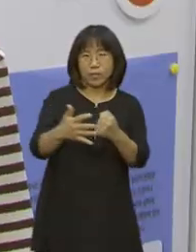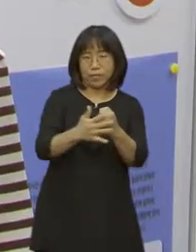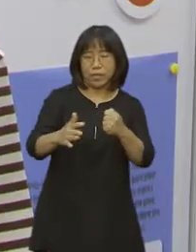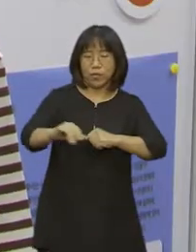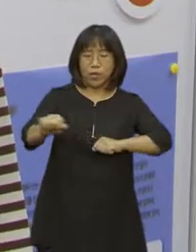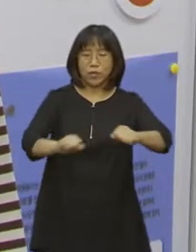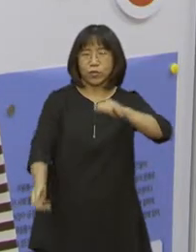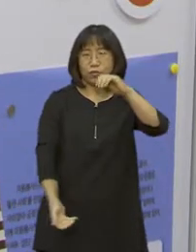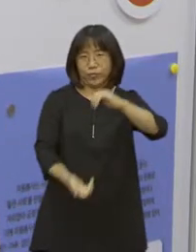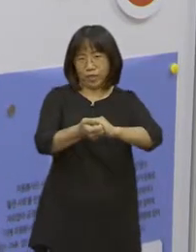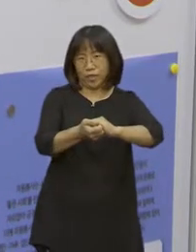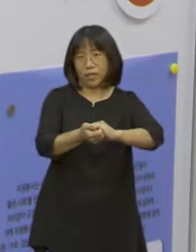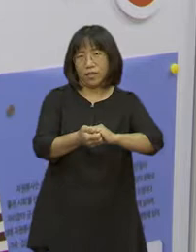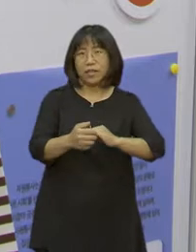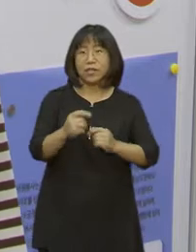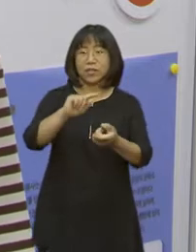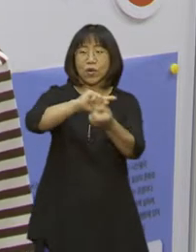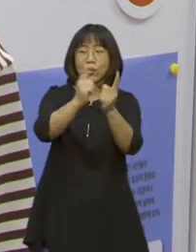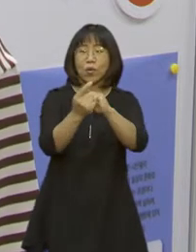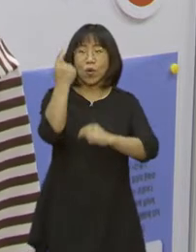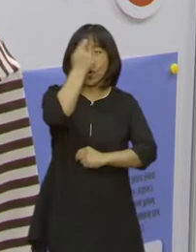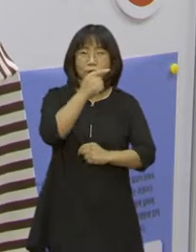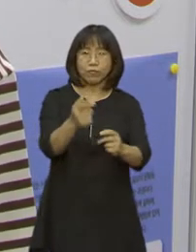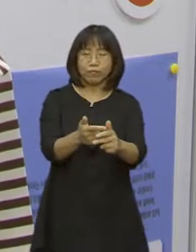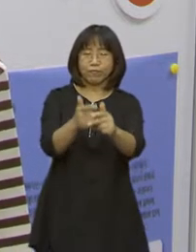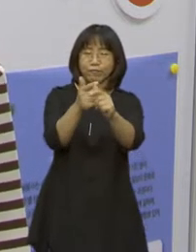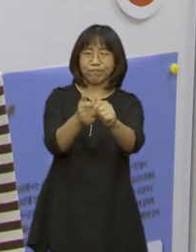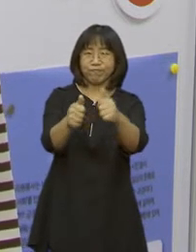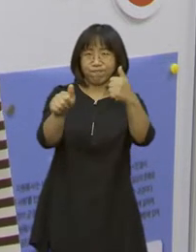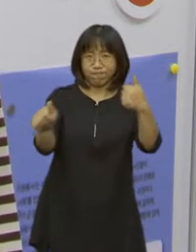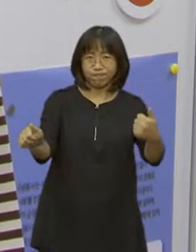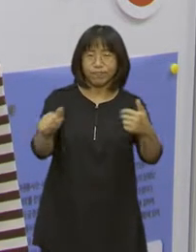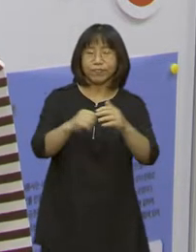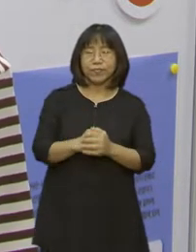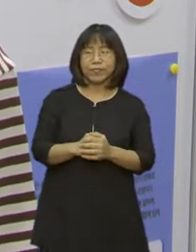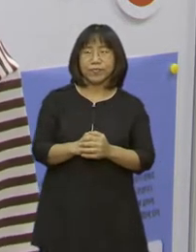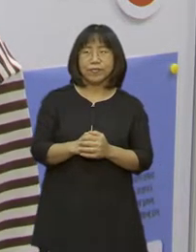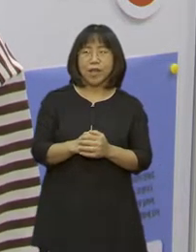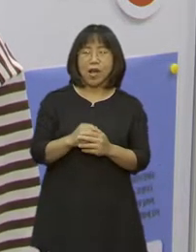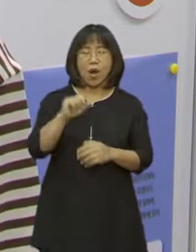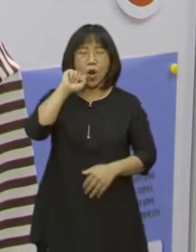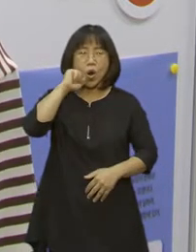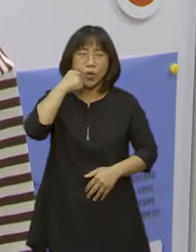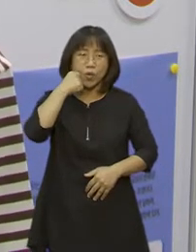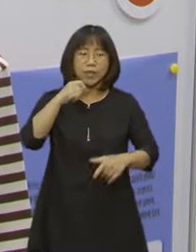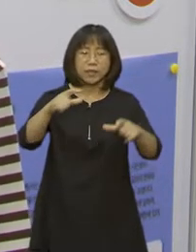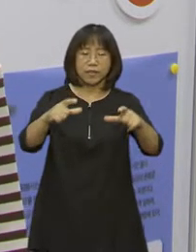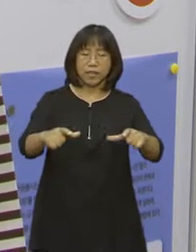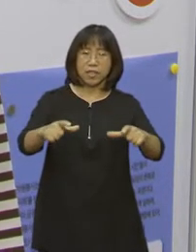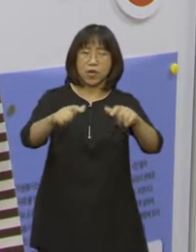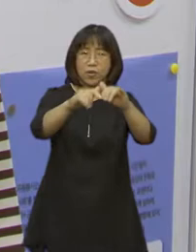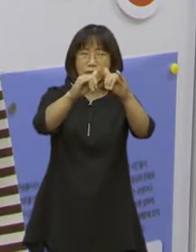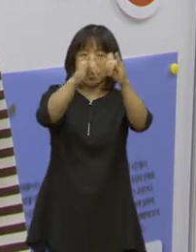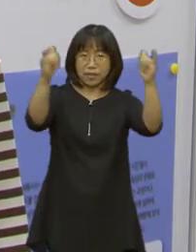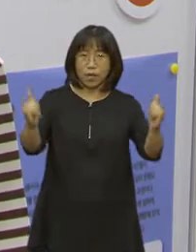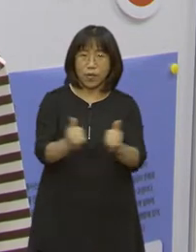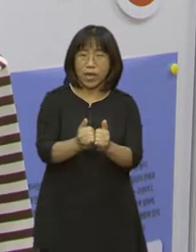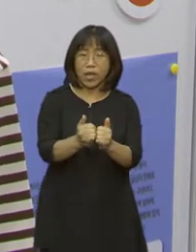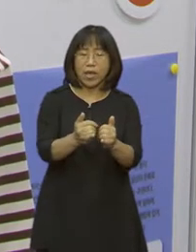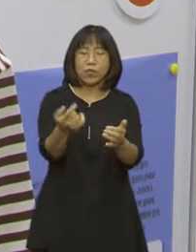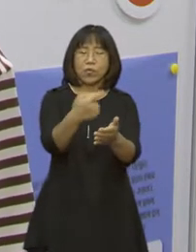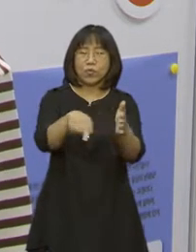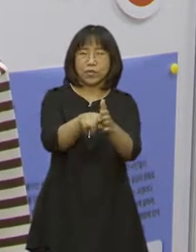코로나19로 활동에 제한이 있는 만큼 비대면 프로그램으로 봉사활동을 추진하며 어려운 시기에 지역사회의 일원으로